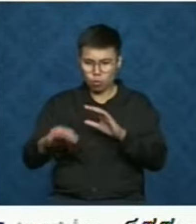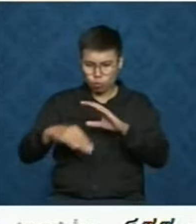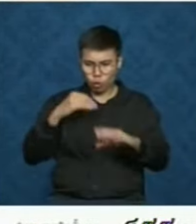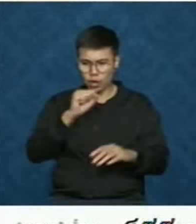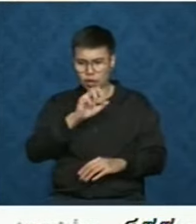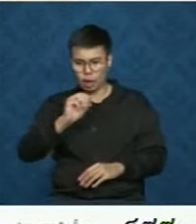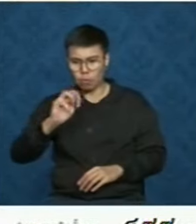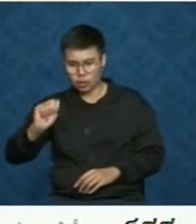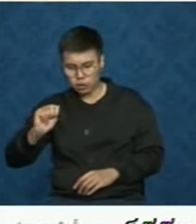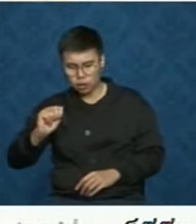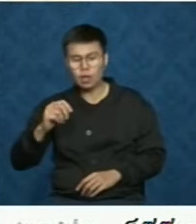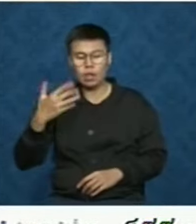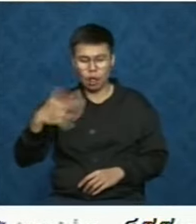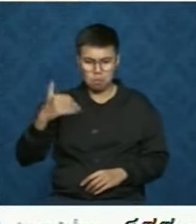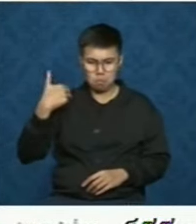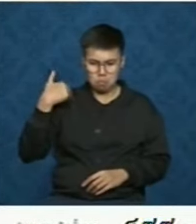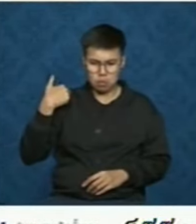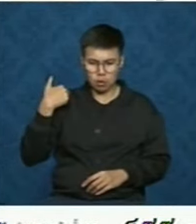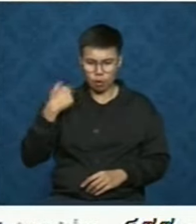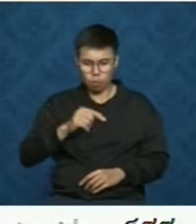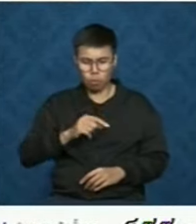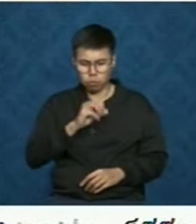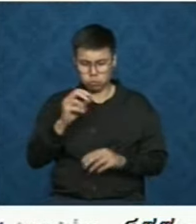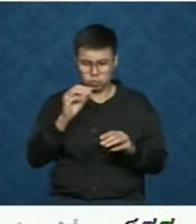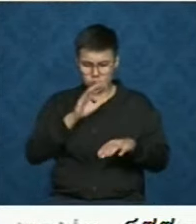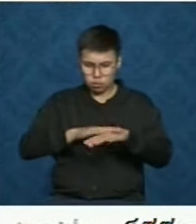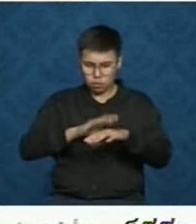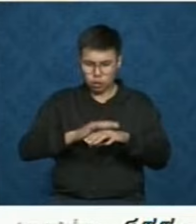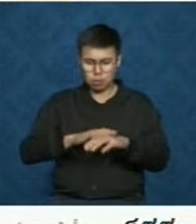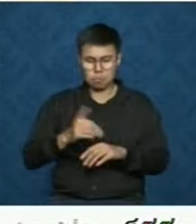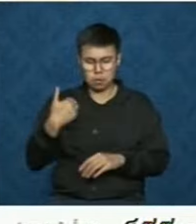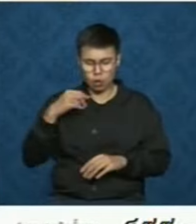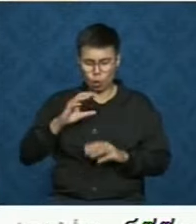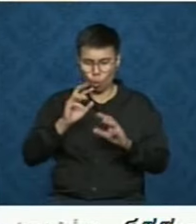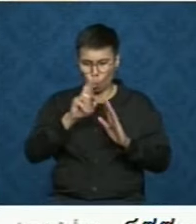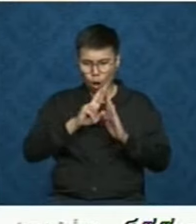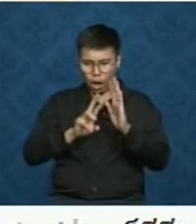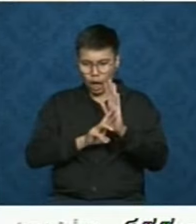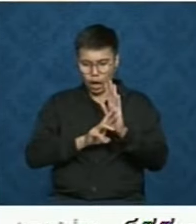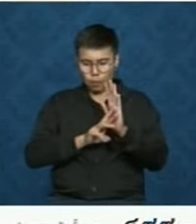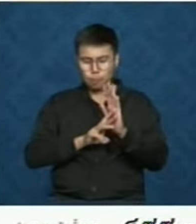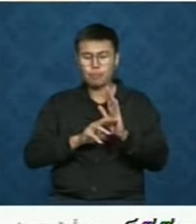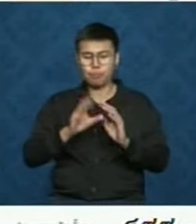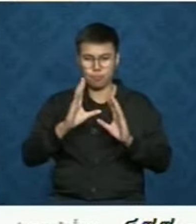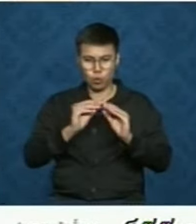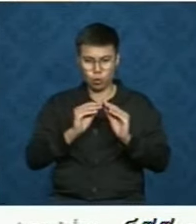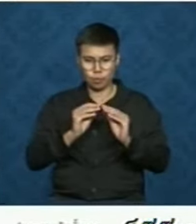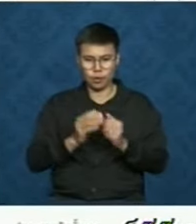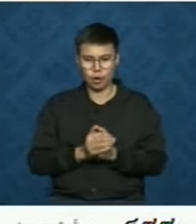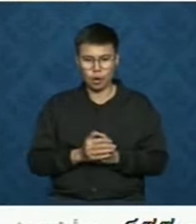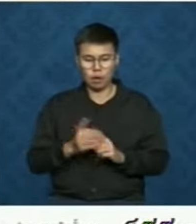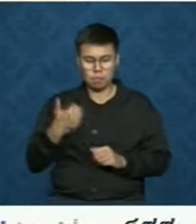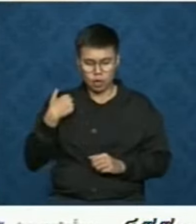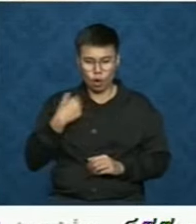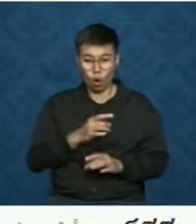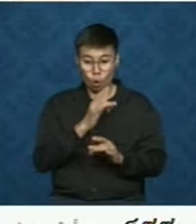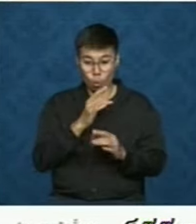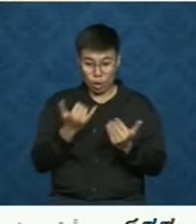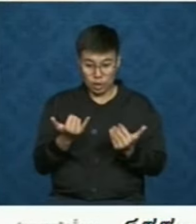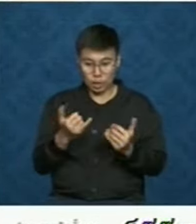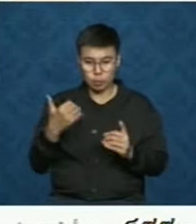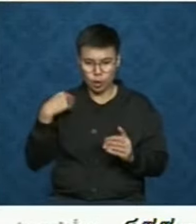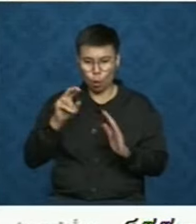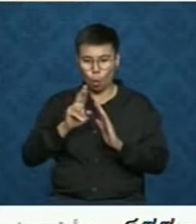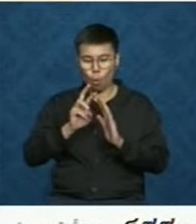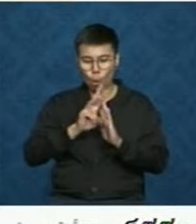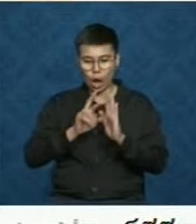นึงและขณะนี้ผมนับดูคร่าวๆนะครับในวาระการประชุมเนี่ยไม่นับพรบควบคุมเครื่องดื่มแอลกอฮอลที่จะเข้าวันนี้